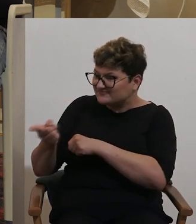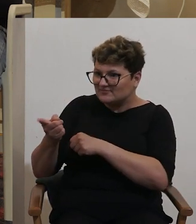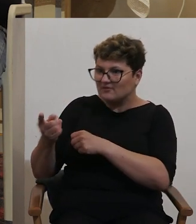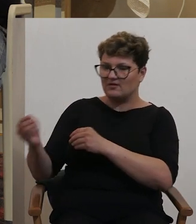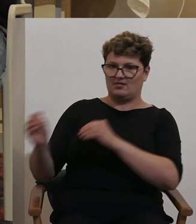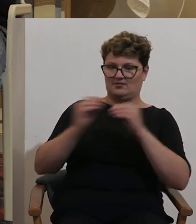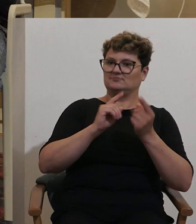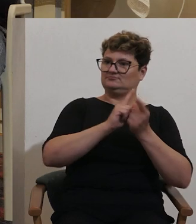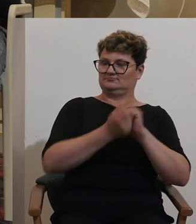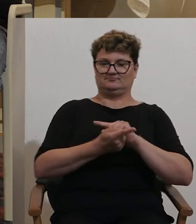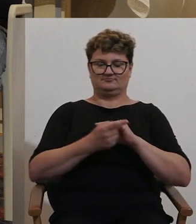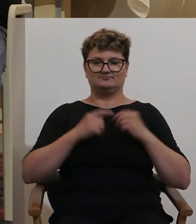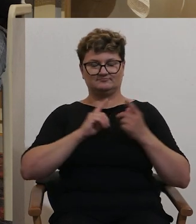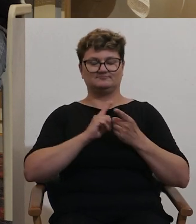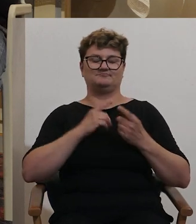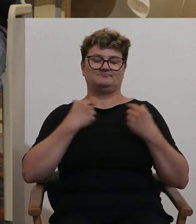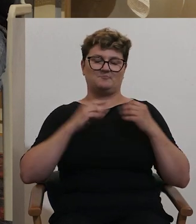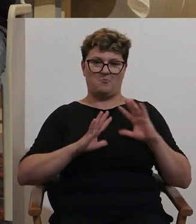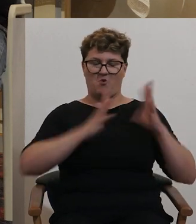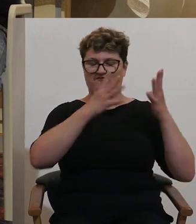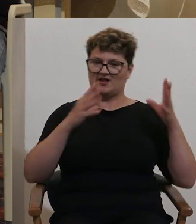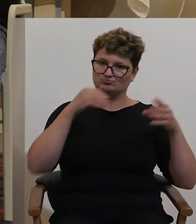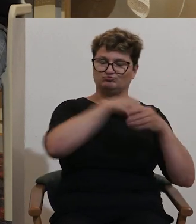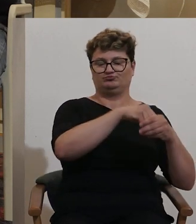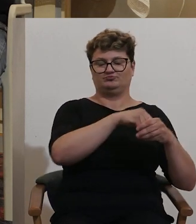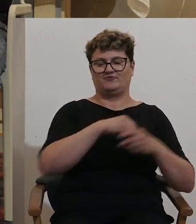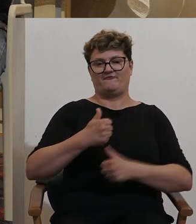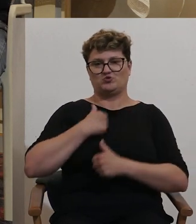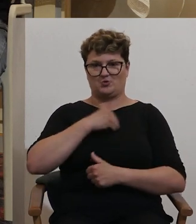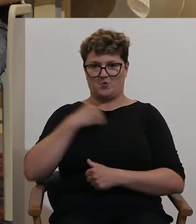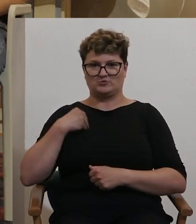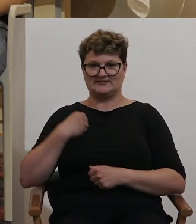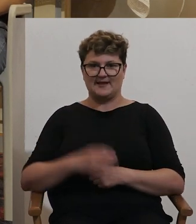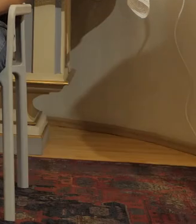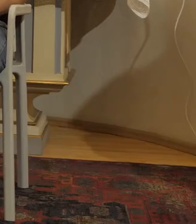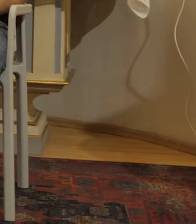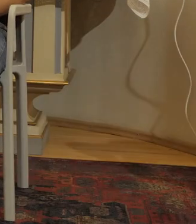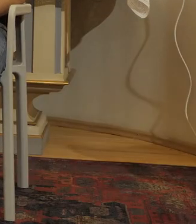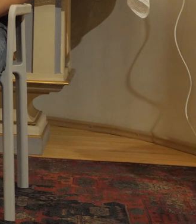na oficera Wojska Polskiego.